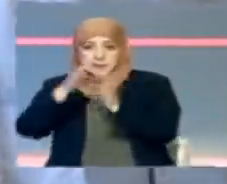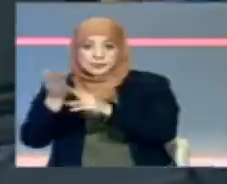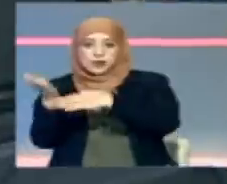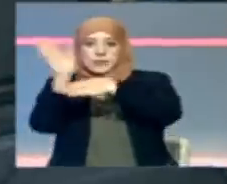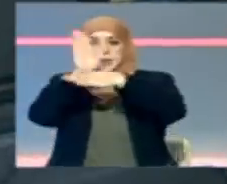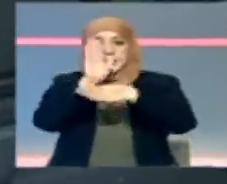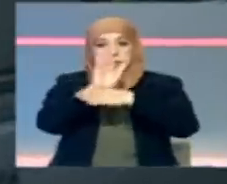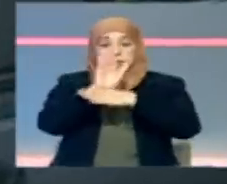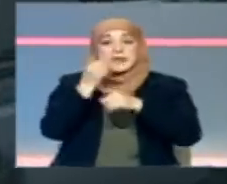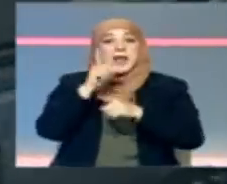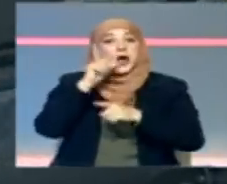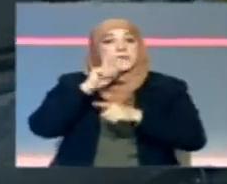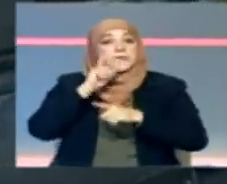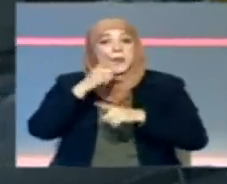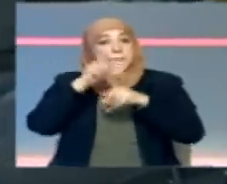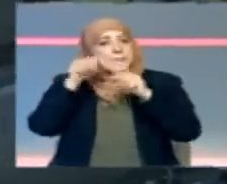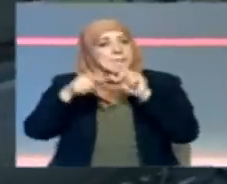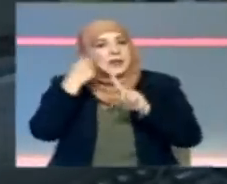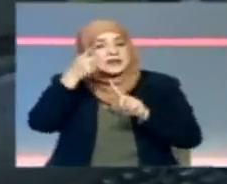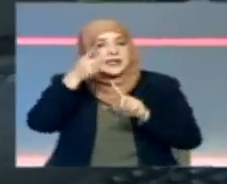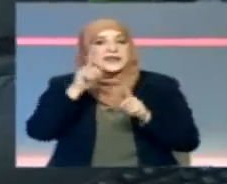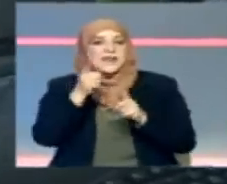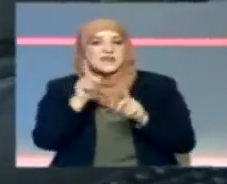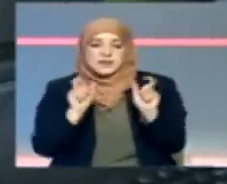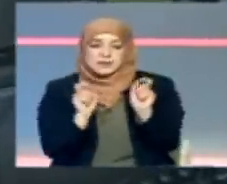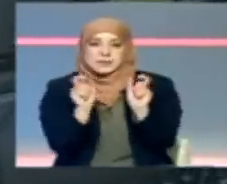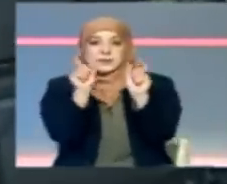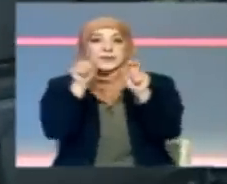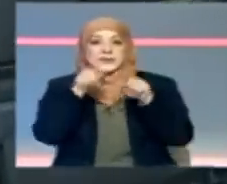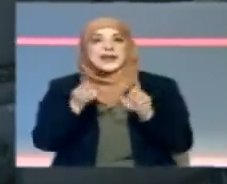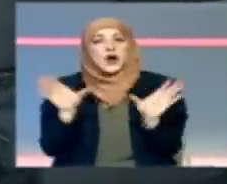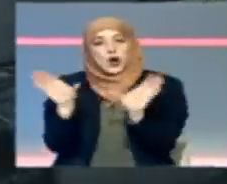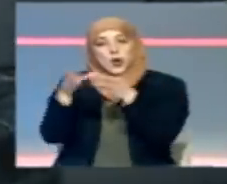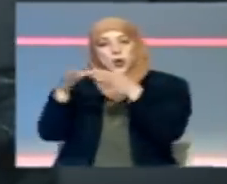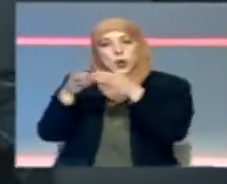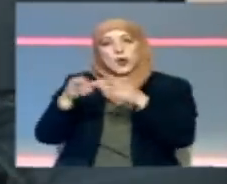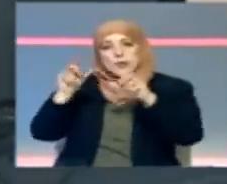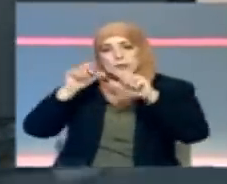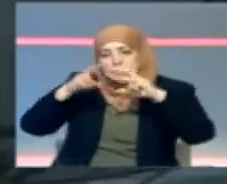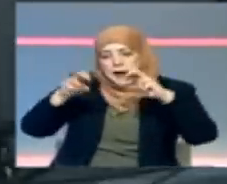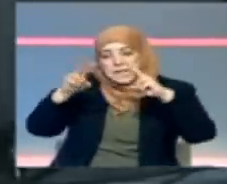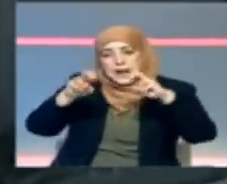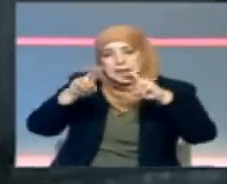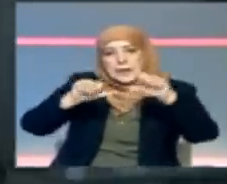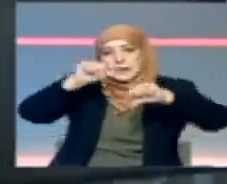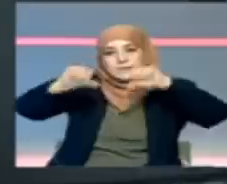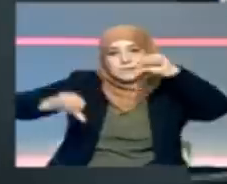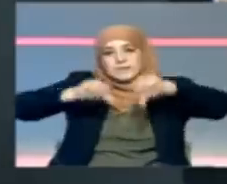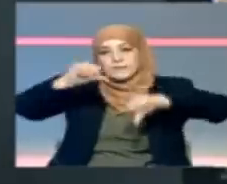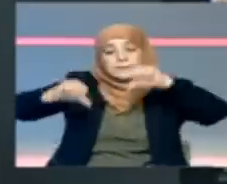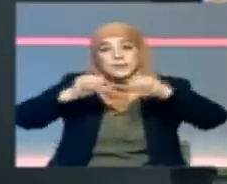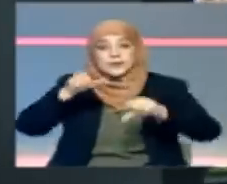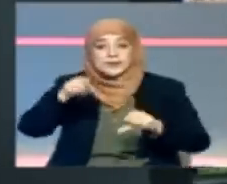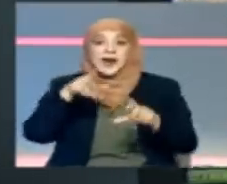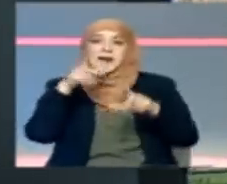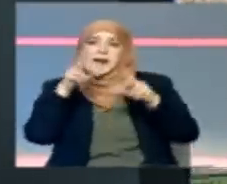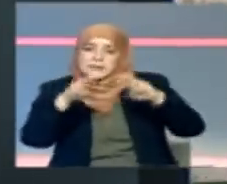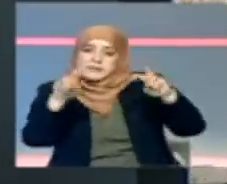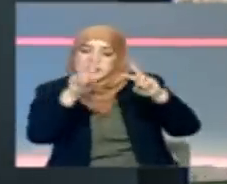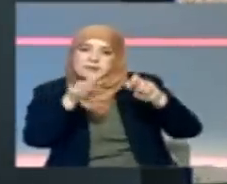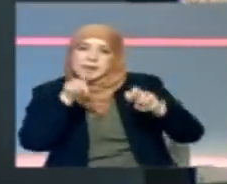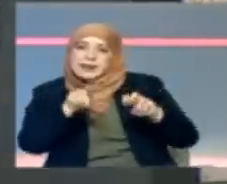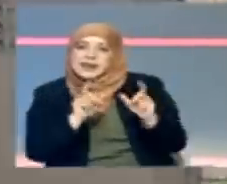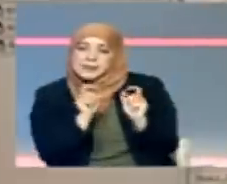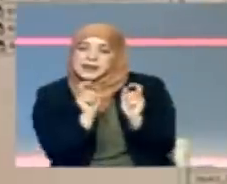بينت المختصة في علم الجرثوميات عواطف الموسي وهي ضمن فريق البحث بالمخبر المرجعي بشرنيكول، أن عملية البحث عن